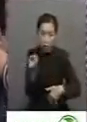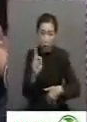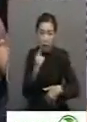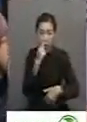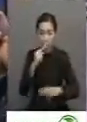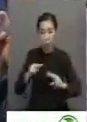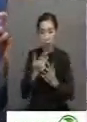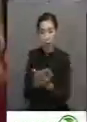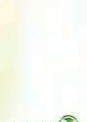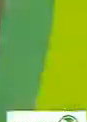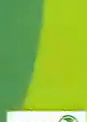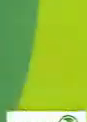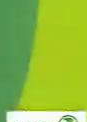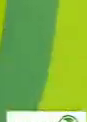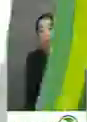การคลังเลยค่ะ